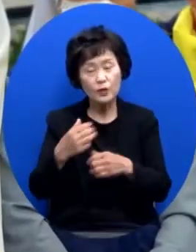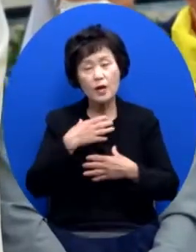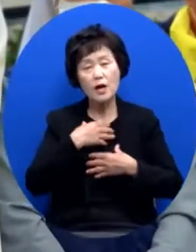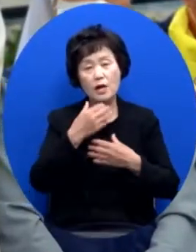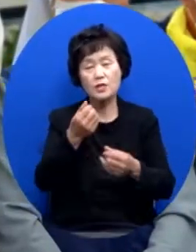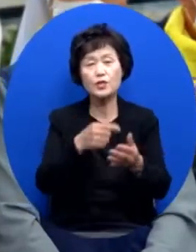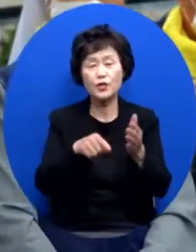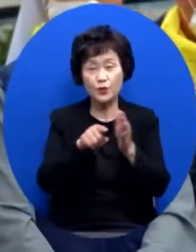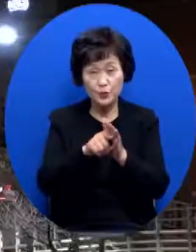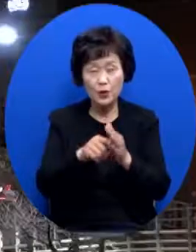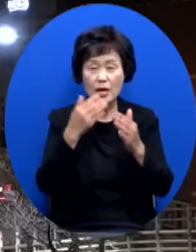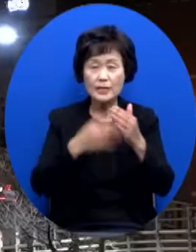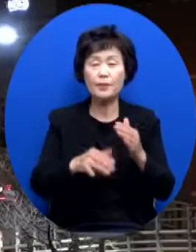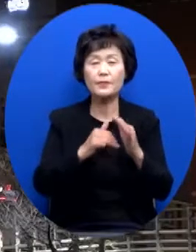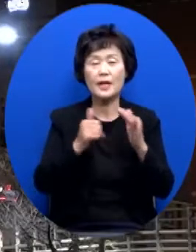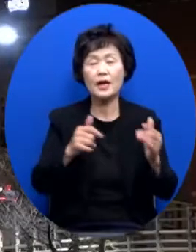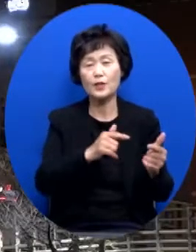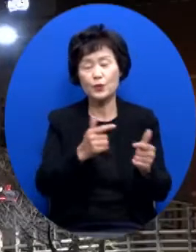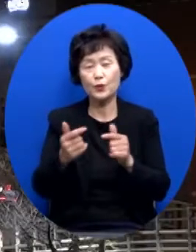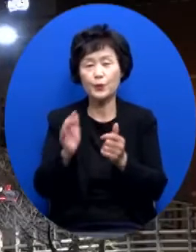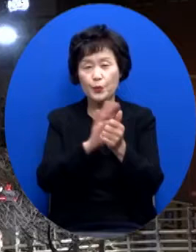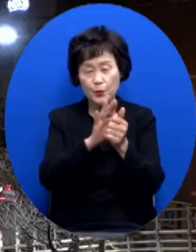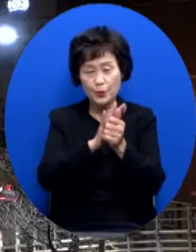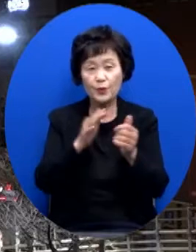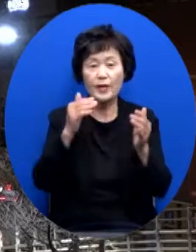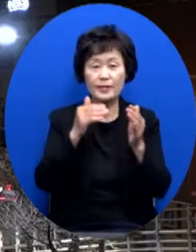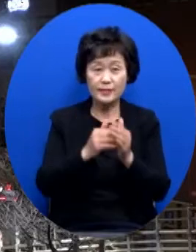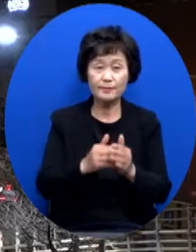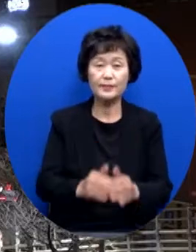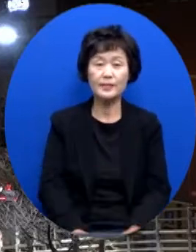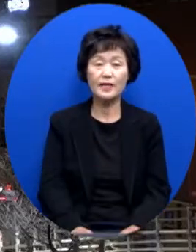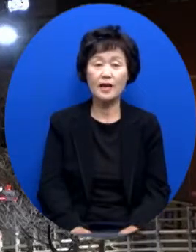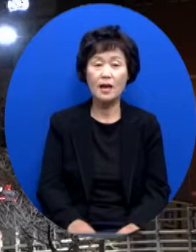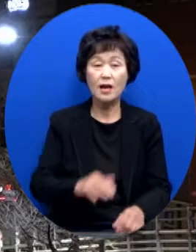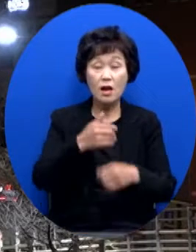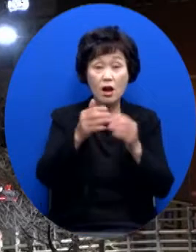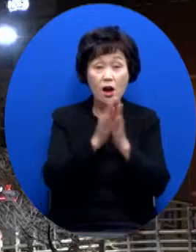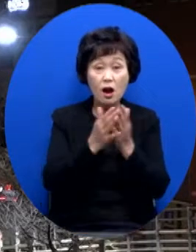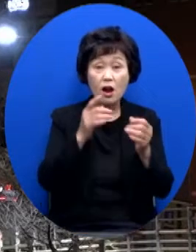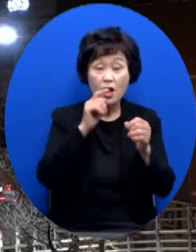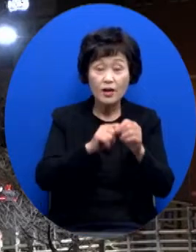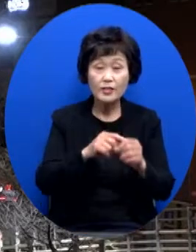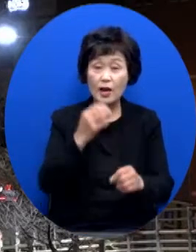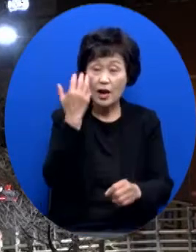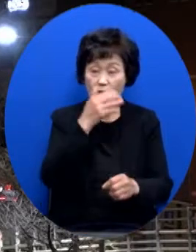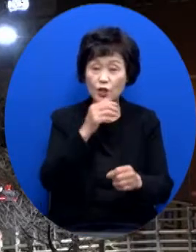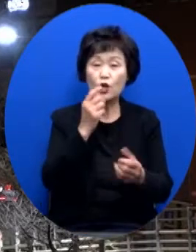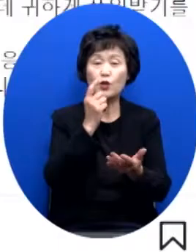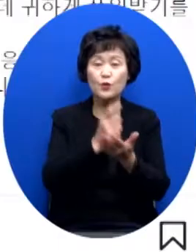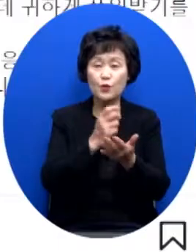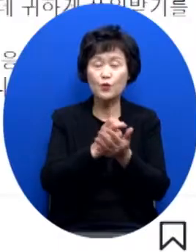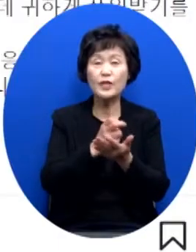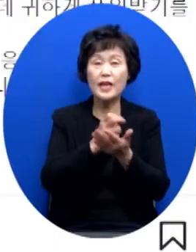위로했습니다 카 도시 아카데미가 성경적 성유리 표준안 을 발표했습니다